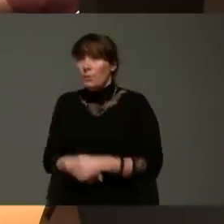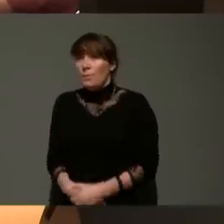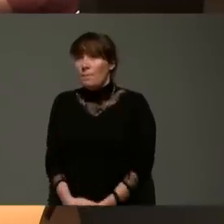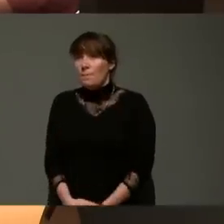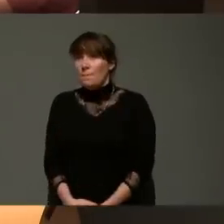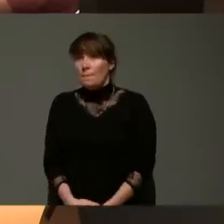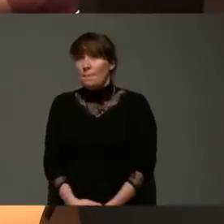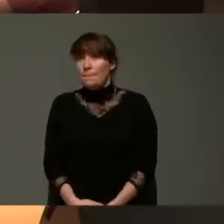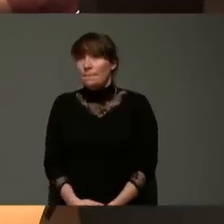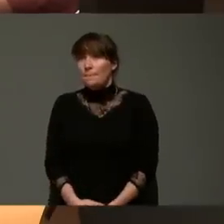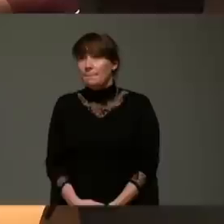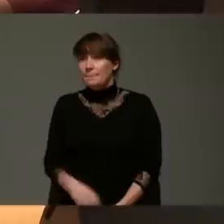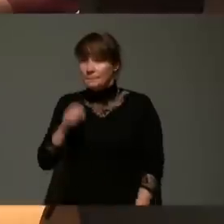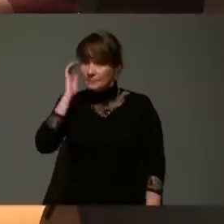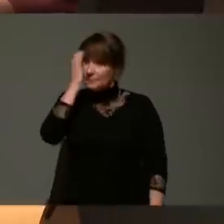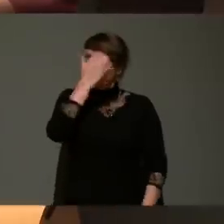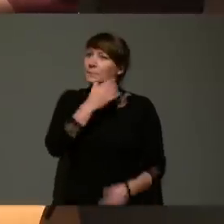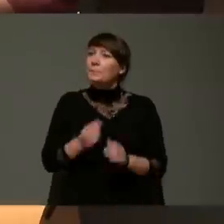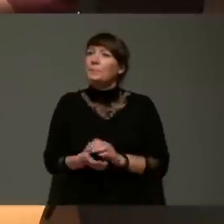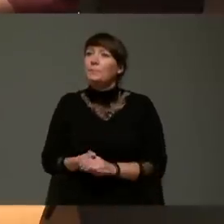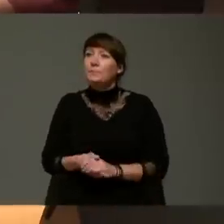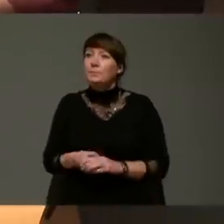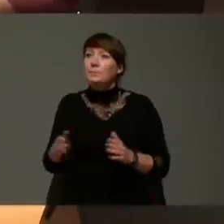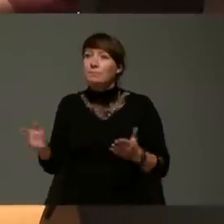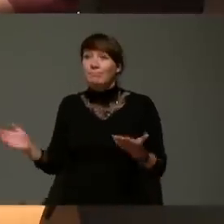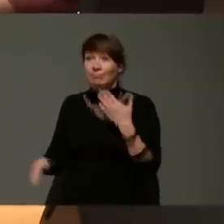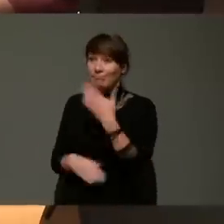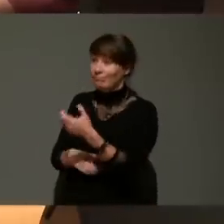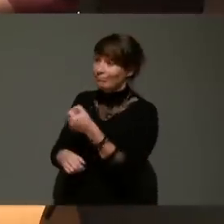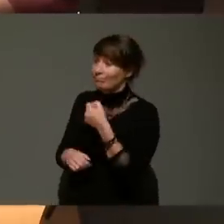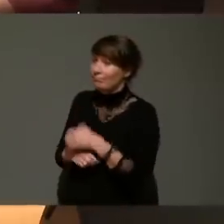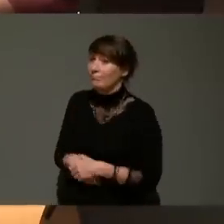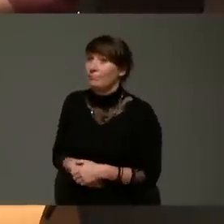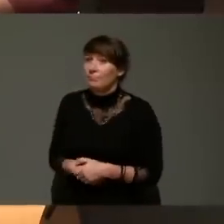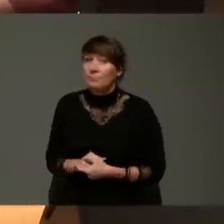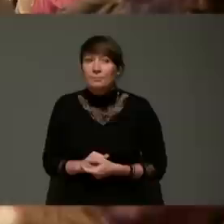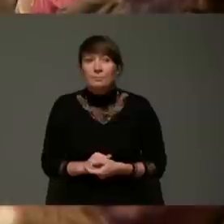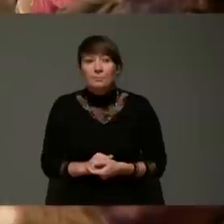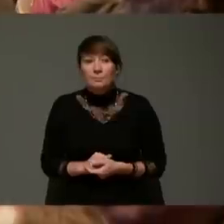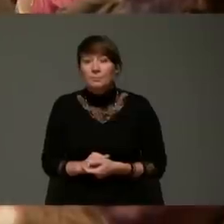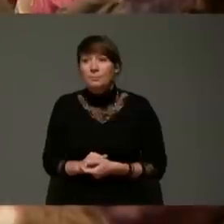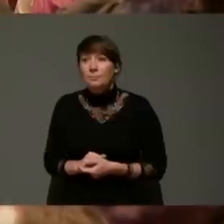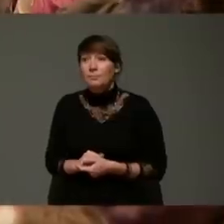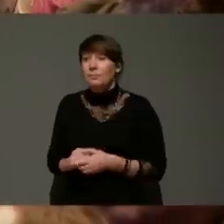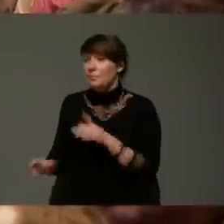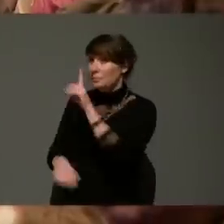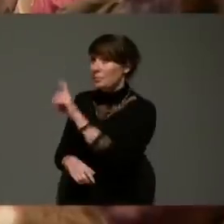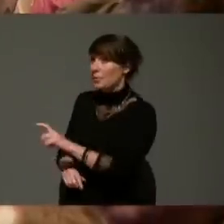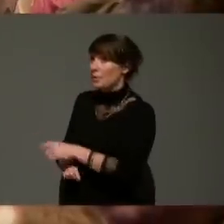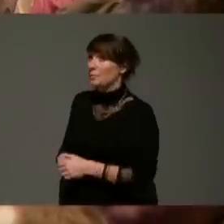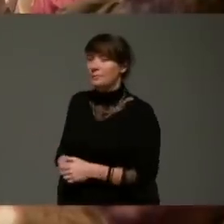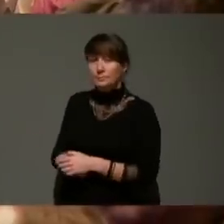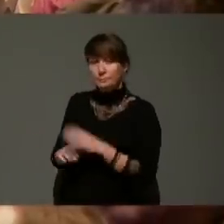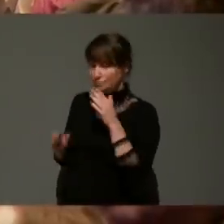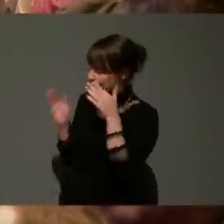Voilà, c'est pour Julie, c'est gentil. Merci de me donner la parole. Ma question s'adresse au